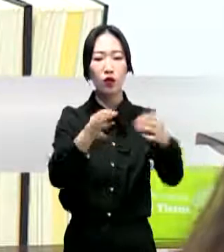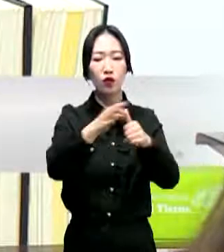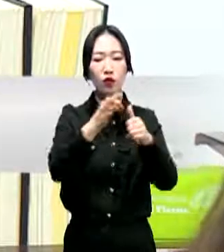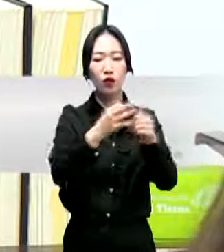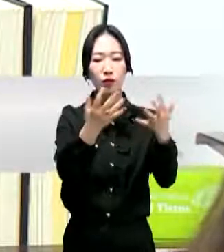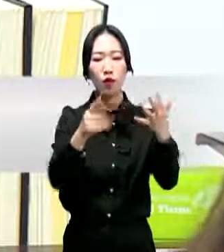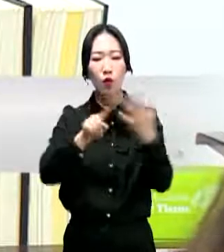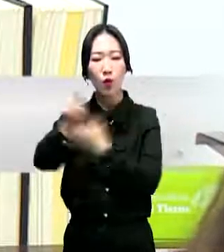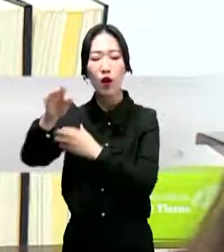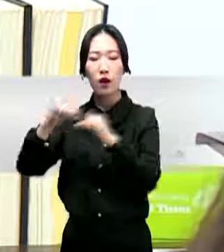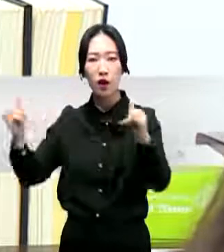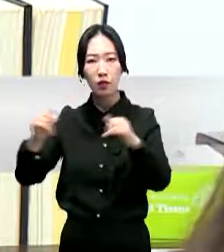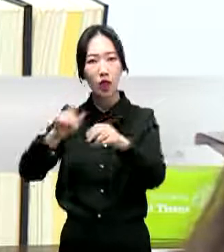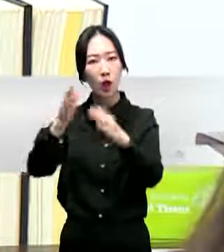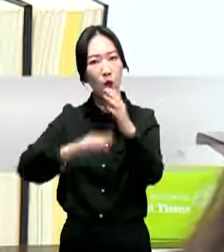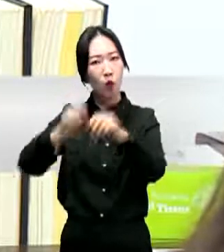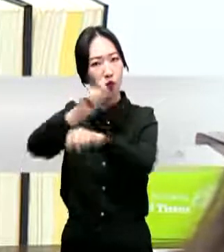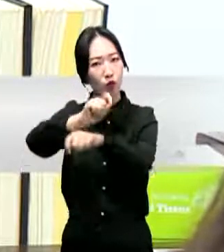사람들은